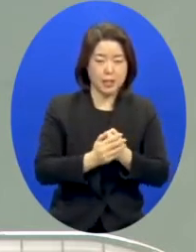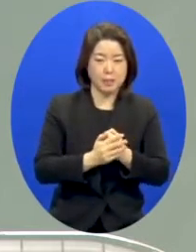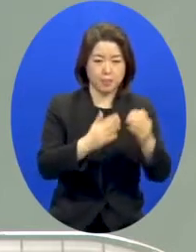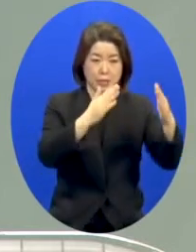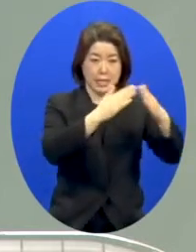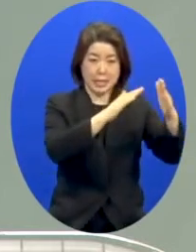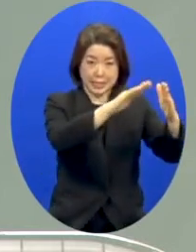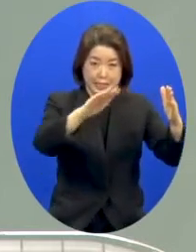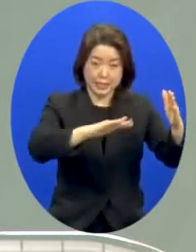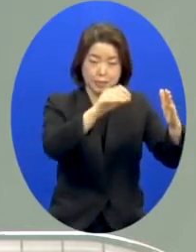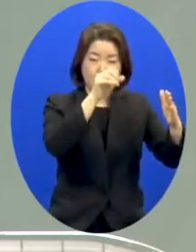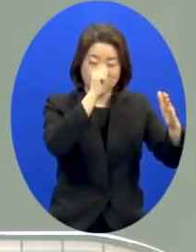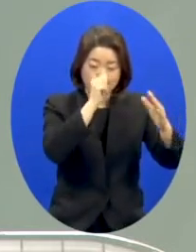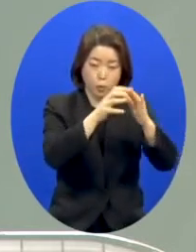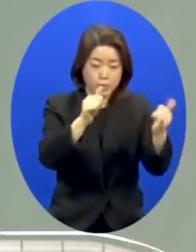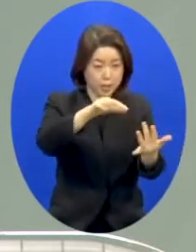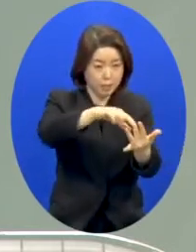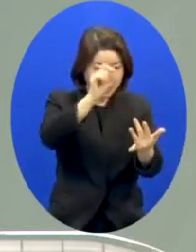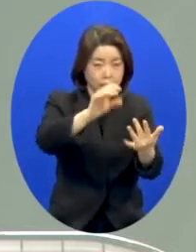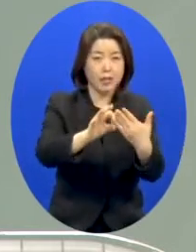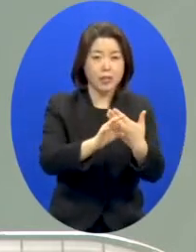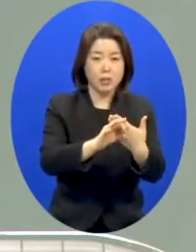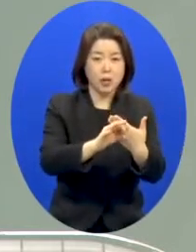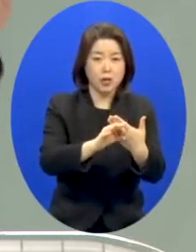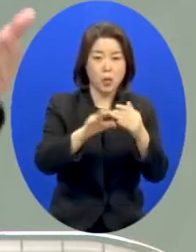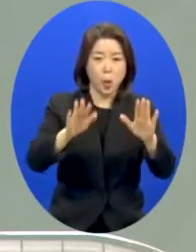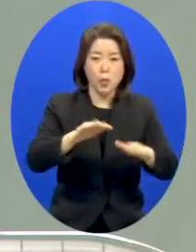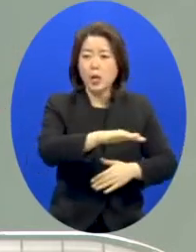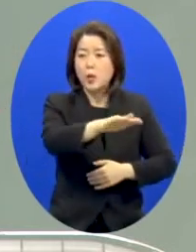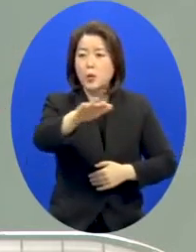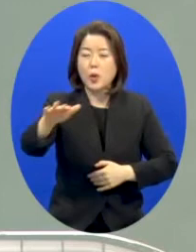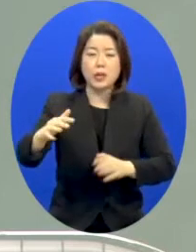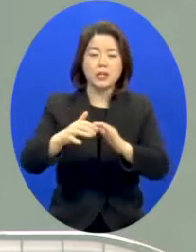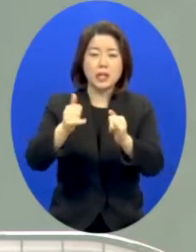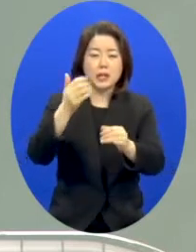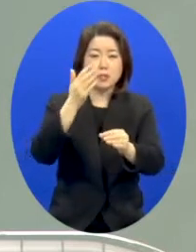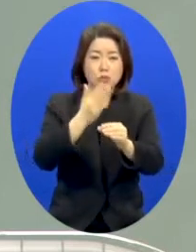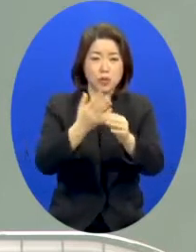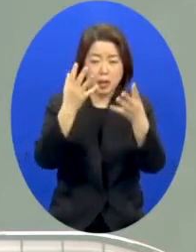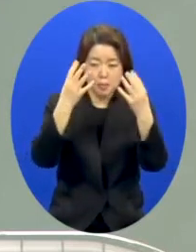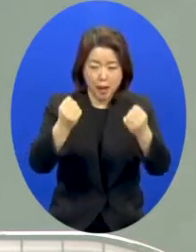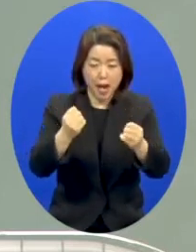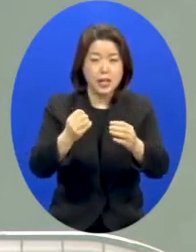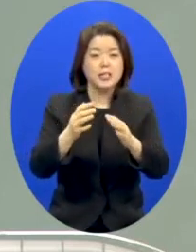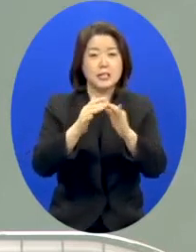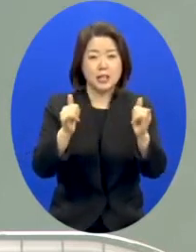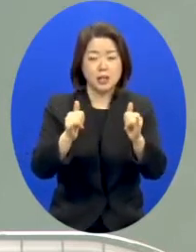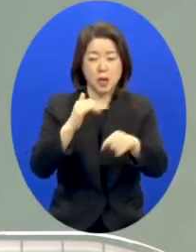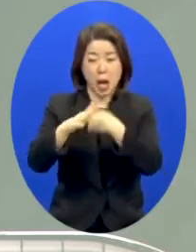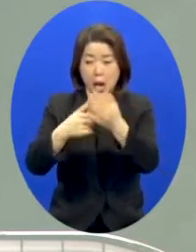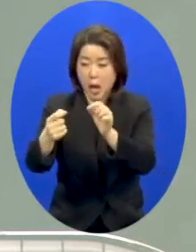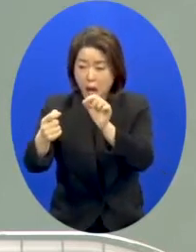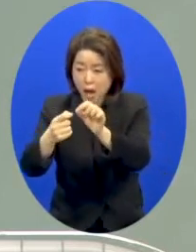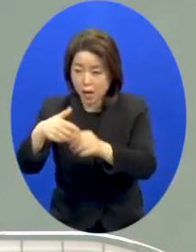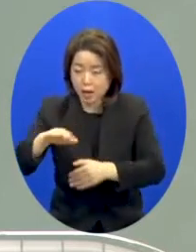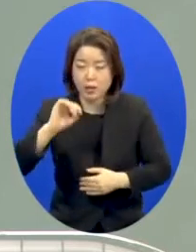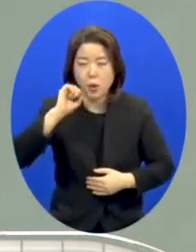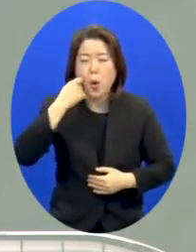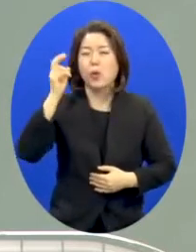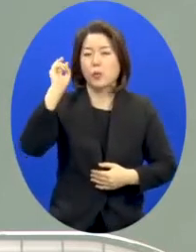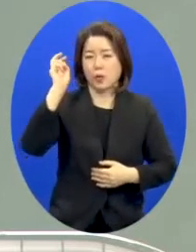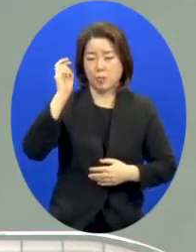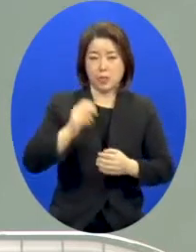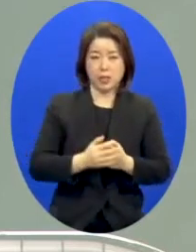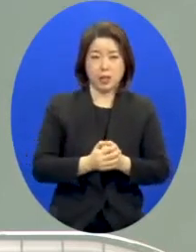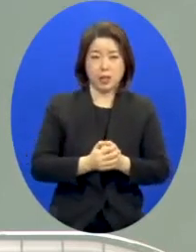사람을 하나님이 택하신 다면 오늘 여기 있는 분들 중에 상당히 많은 분들은 하나님 앞에 가까이 나가기도 어려울 겁니다